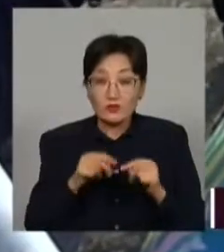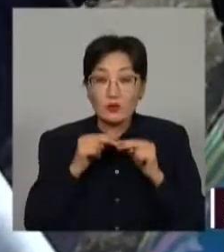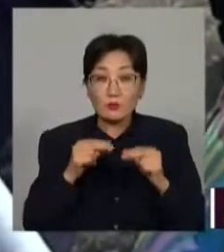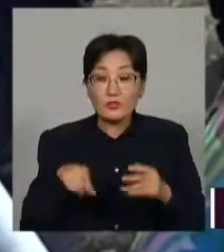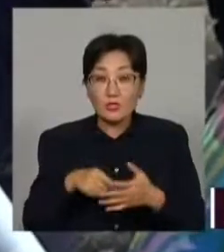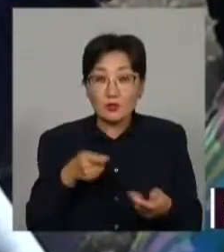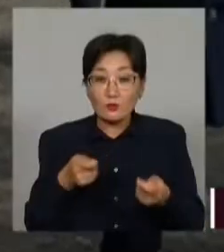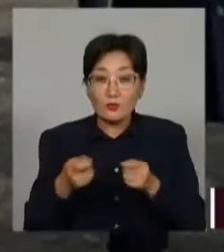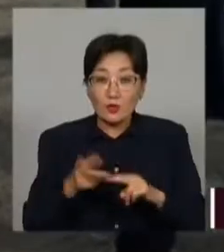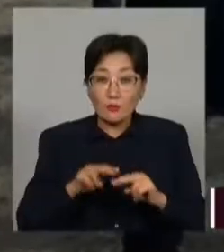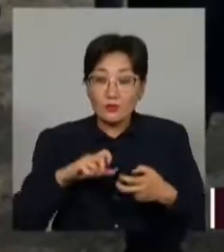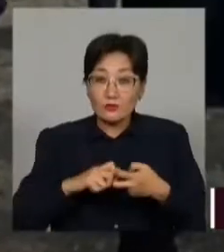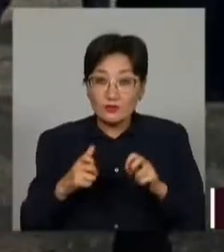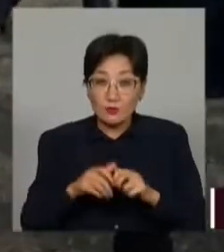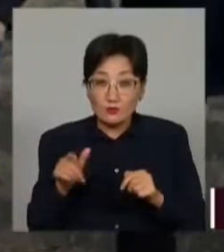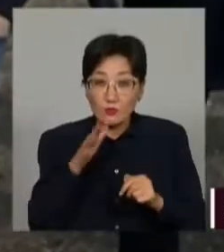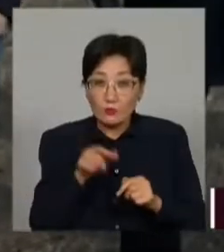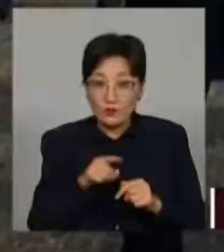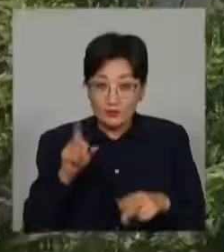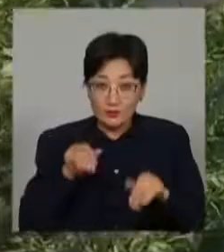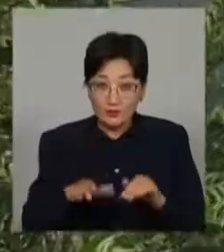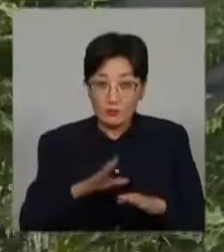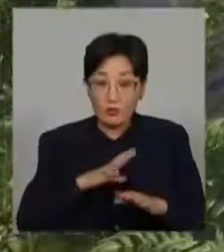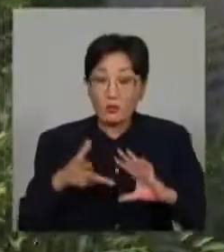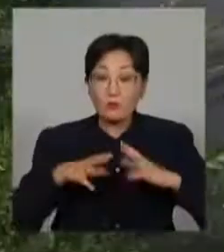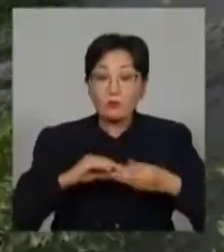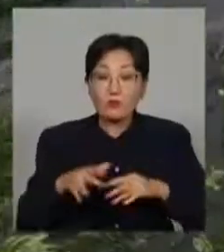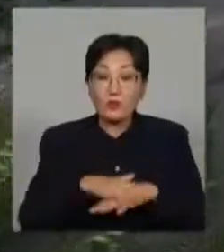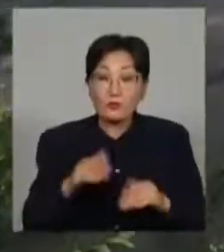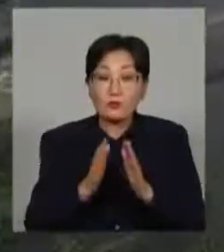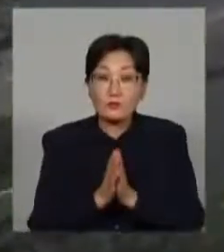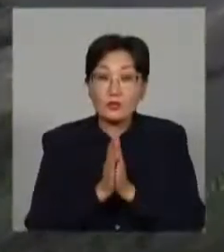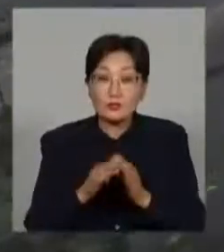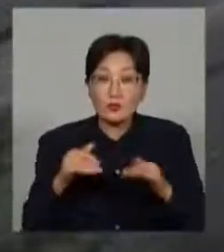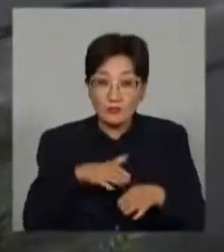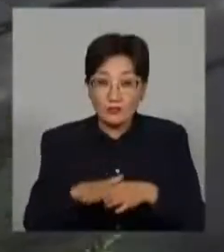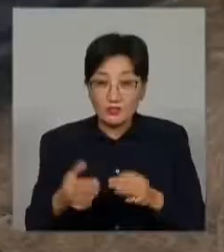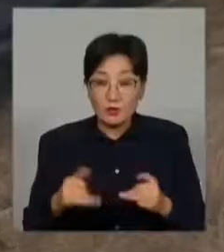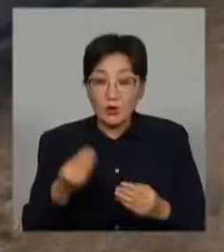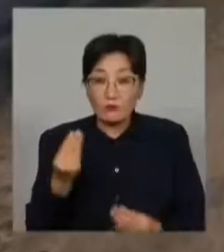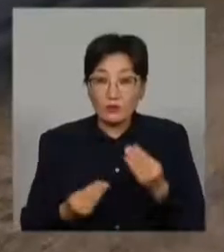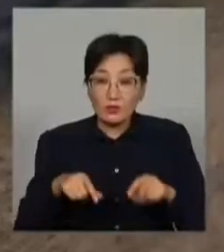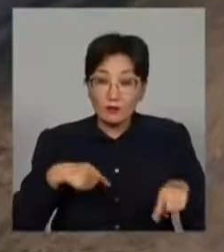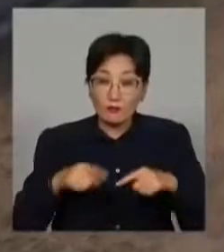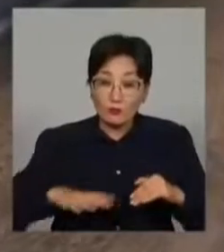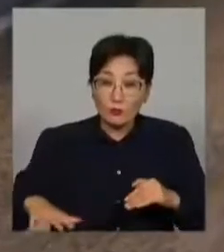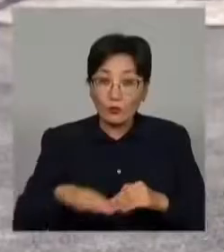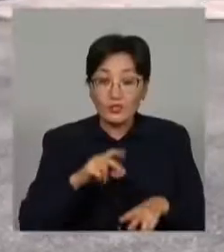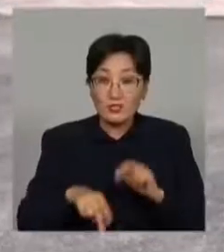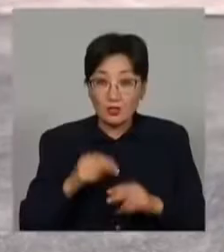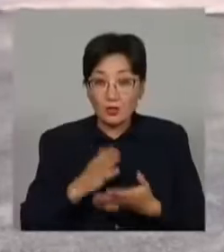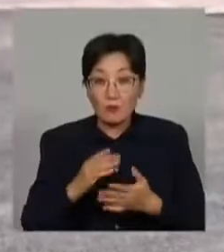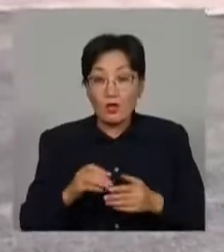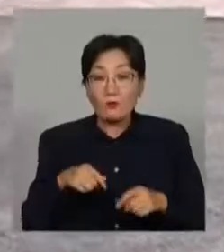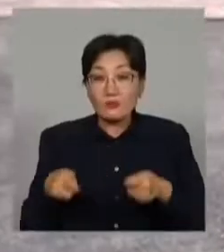аударған қала әкімі бұл түйткілге сол кезде нүкте қойған еді. Нәтижесінде халық сұрауы орындалып, мұнда қазір ойын мен футбол алаңы салынып жатыр.